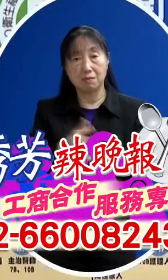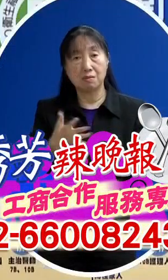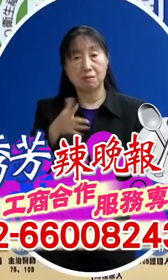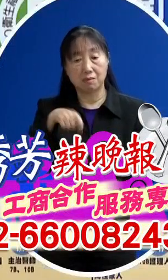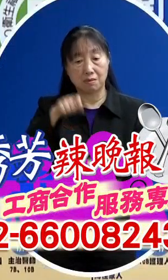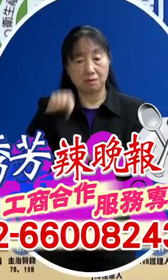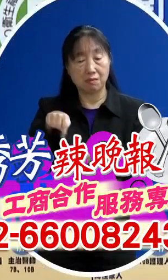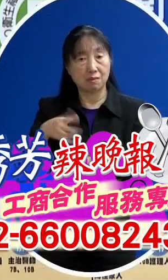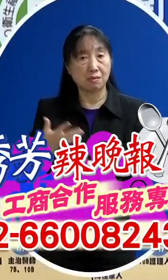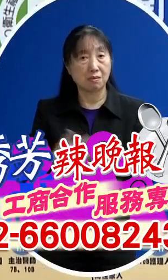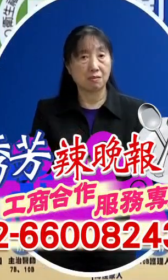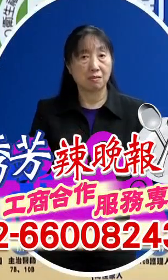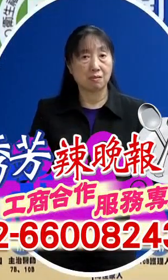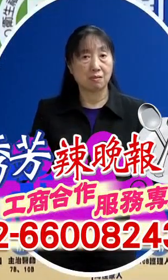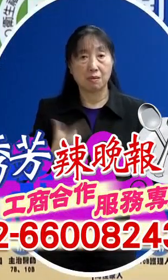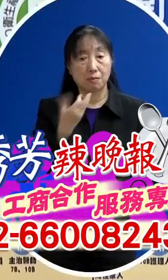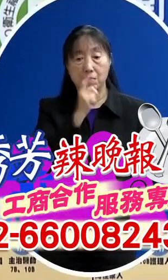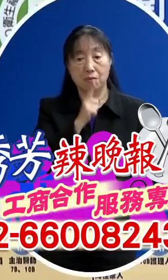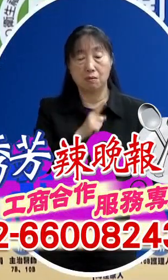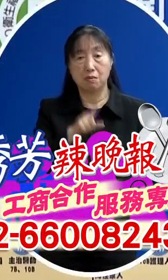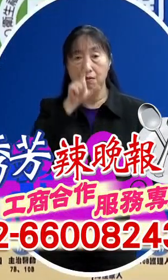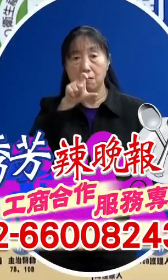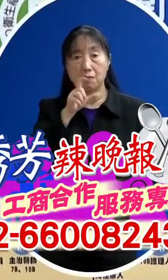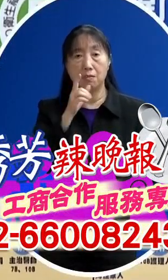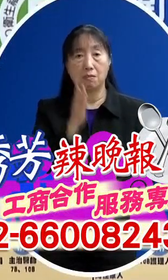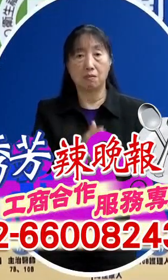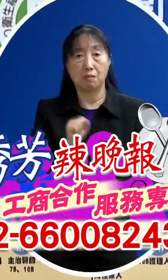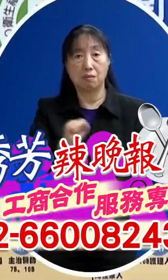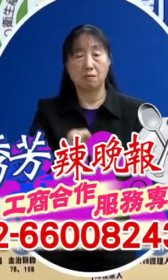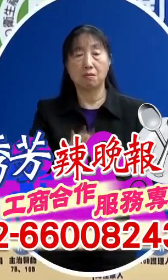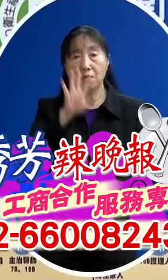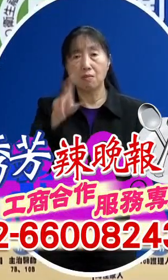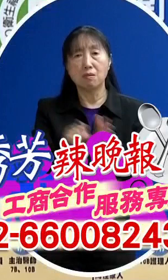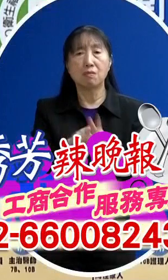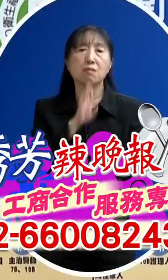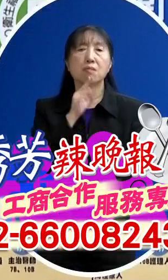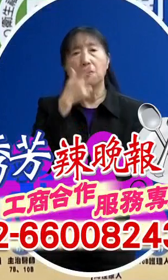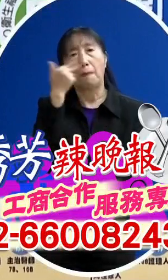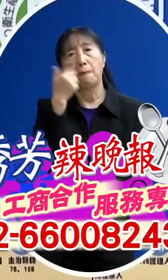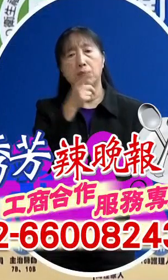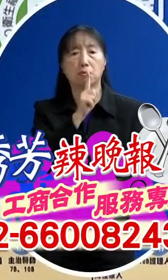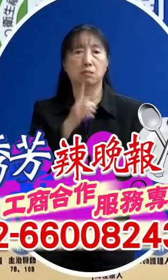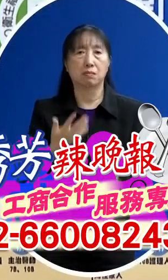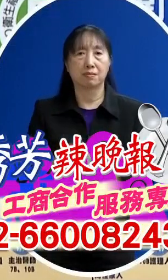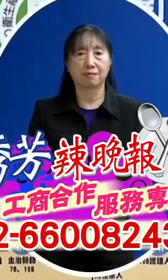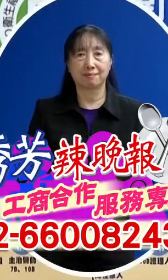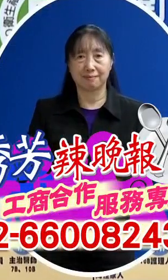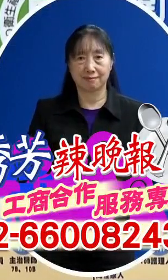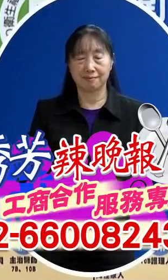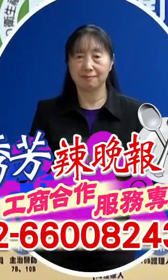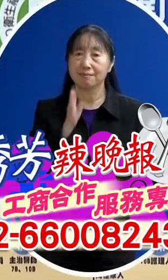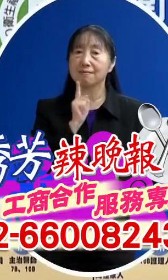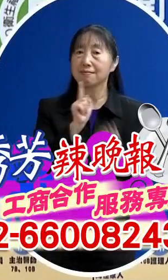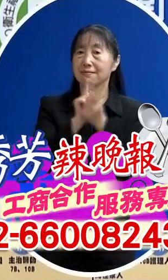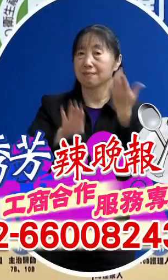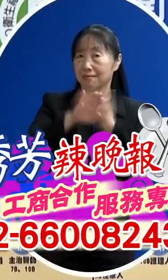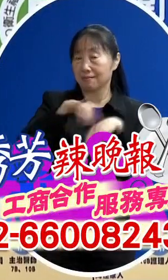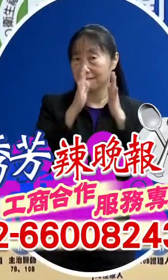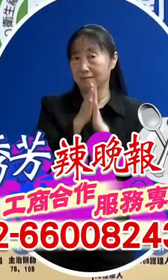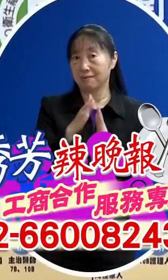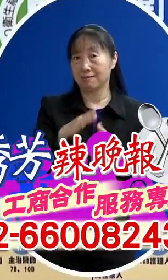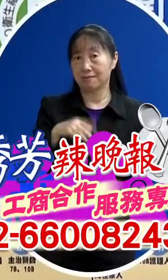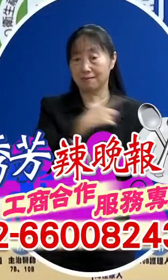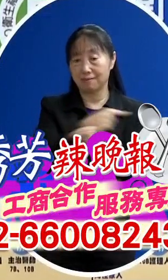好，我们现在没有在说仅存，有些是俗称啊，方便啊，学，但是我们现在对外用的